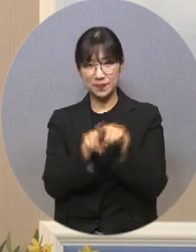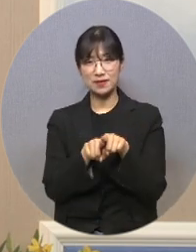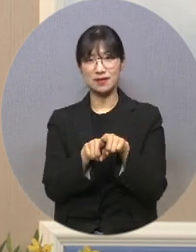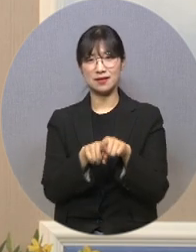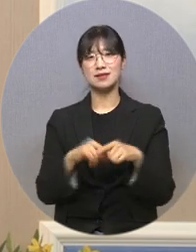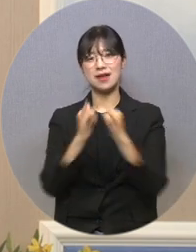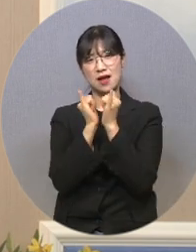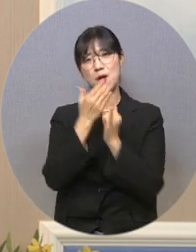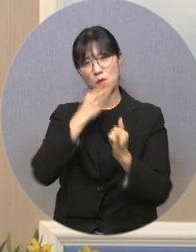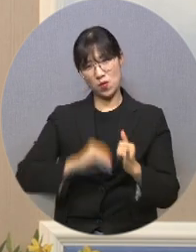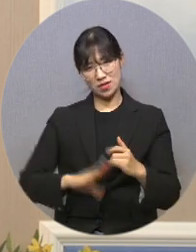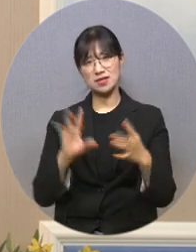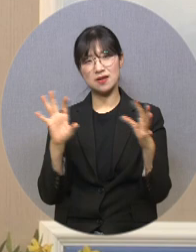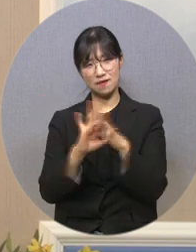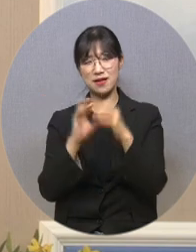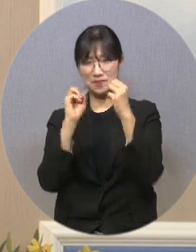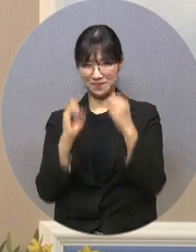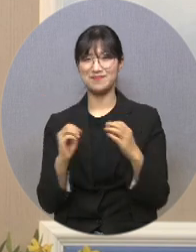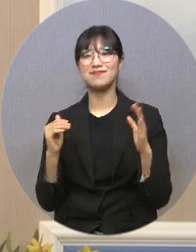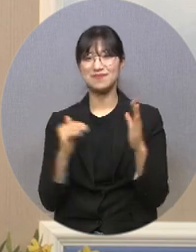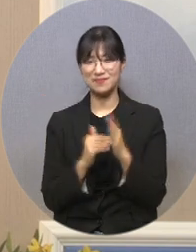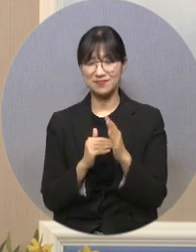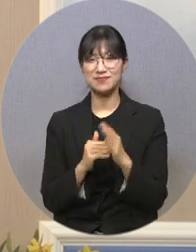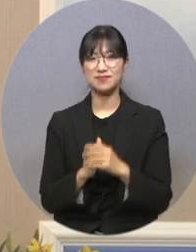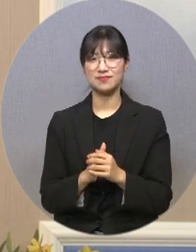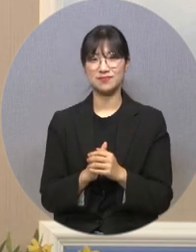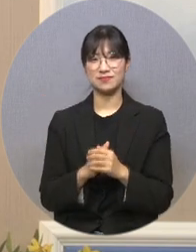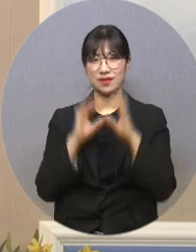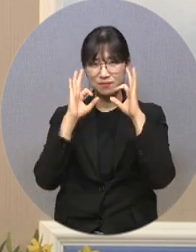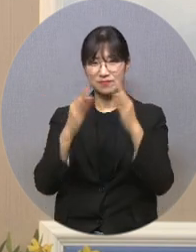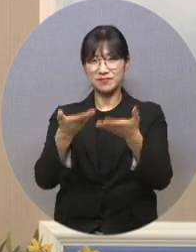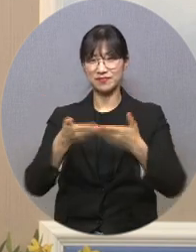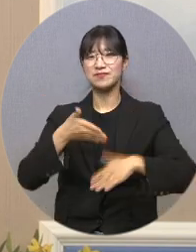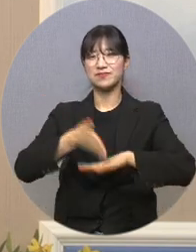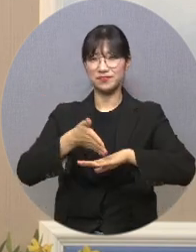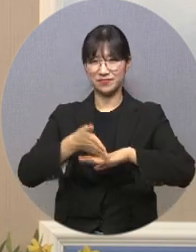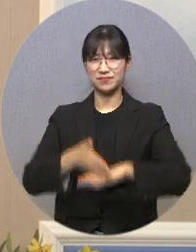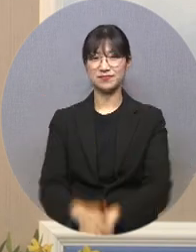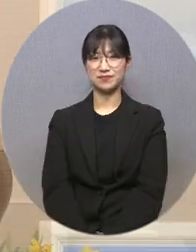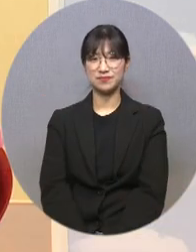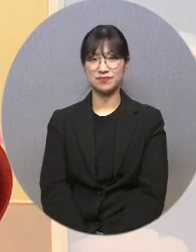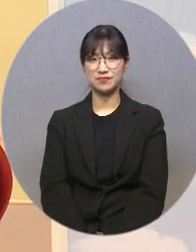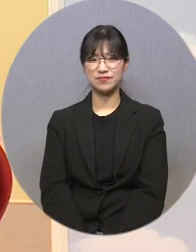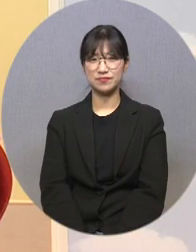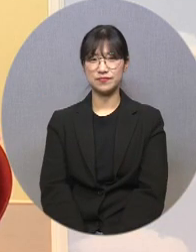사회복지에 관한 전반적인 이야기를 나눠봤습니다. 시청해주신 여러분 고맙습니다.